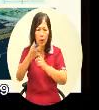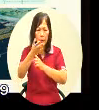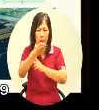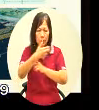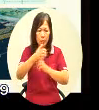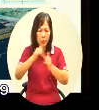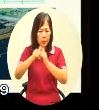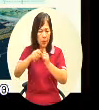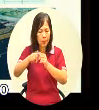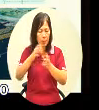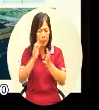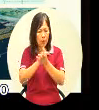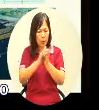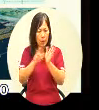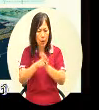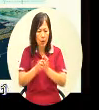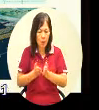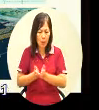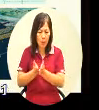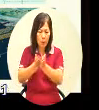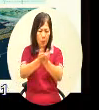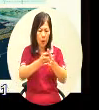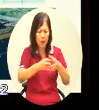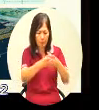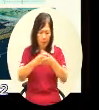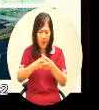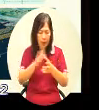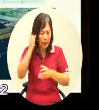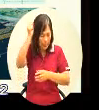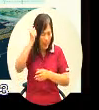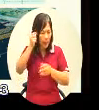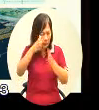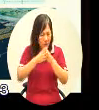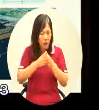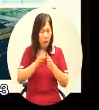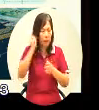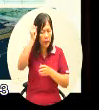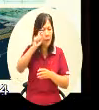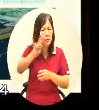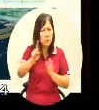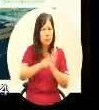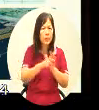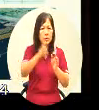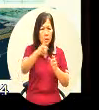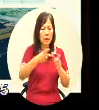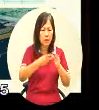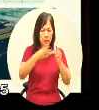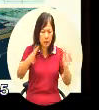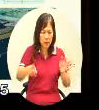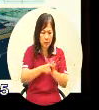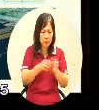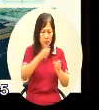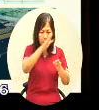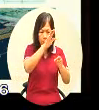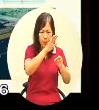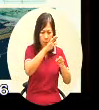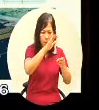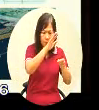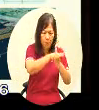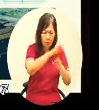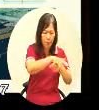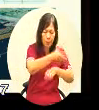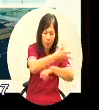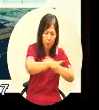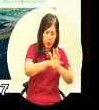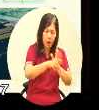船集结要来抗议。抗议什么？抗议洲际二期填海造陆对于他